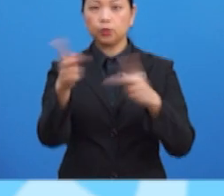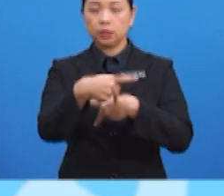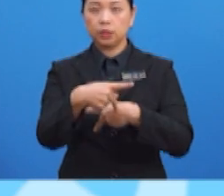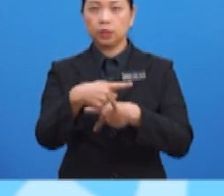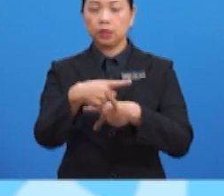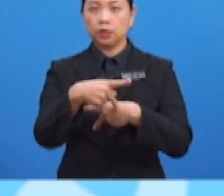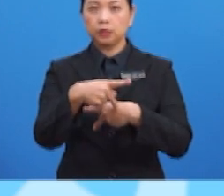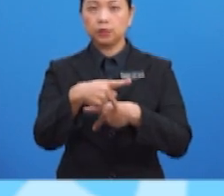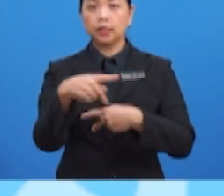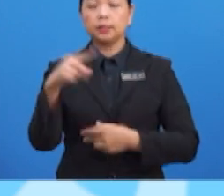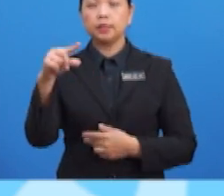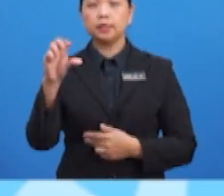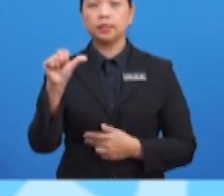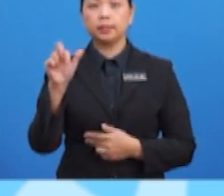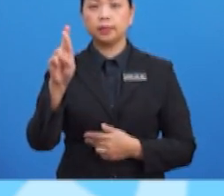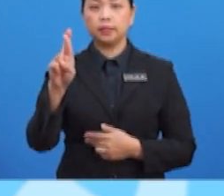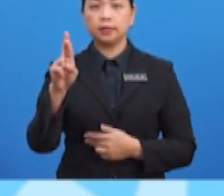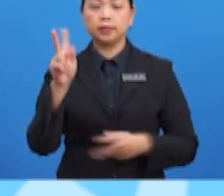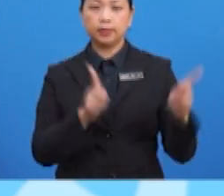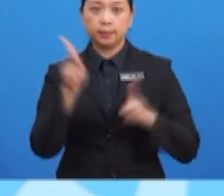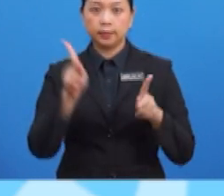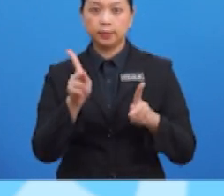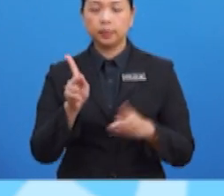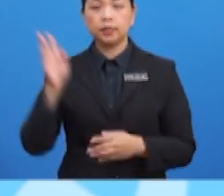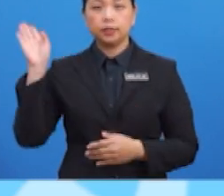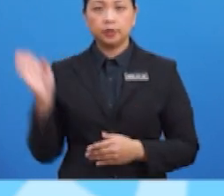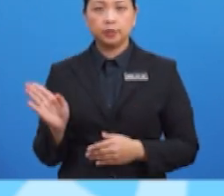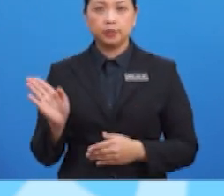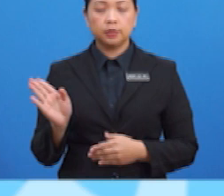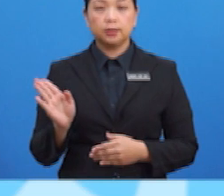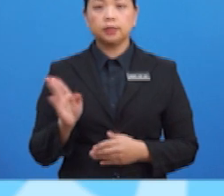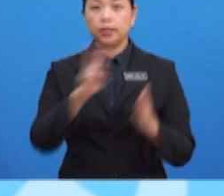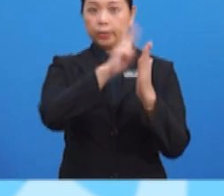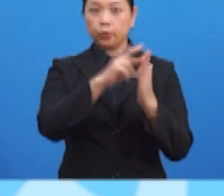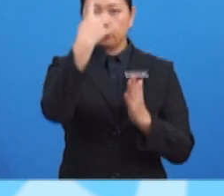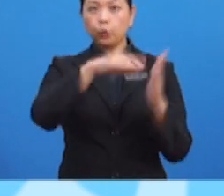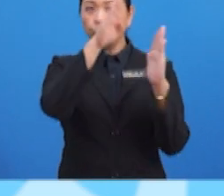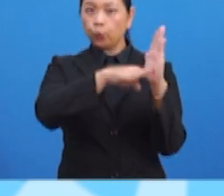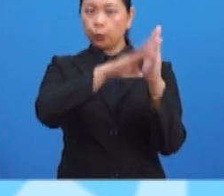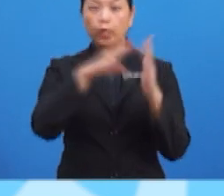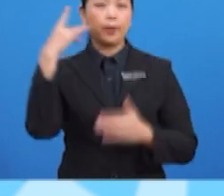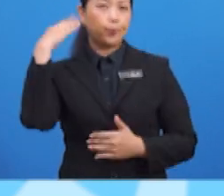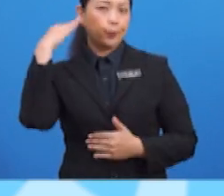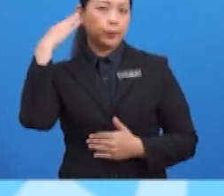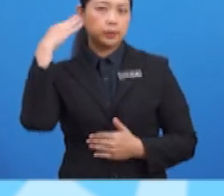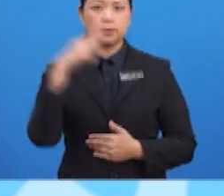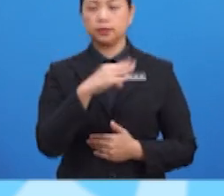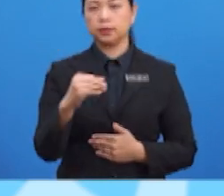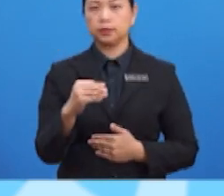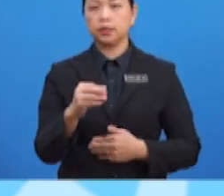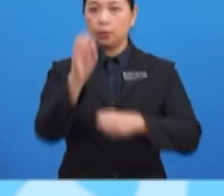gear kereta. Gear ini direka untuk mengurangkan bunyi bising